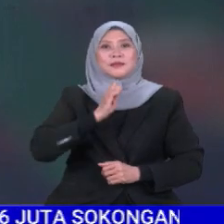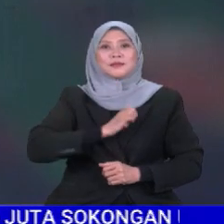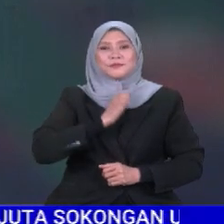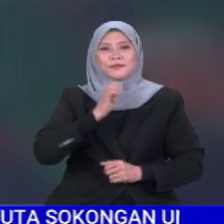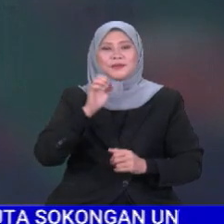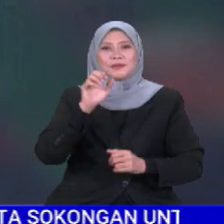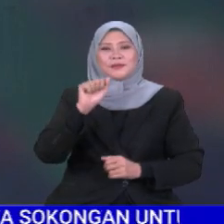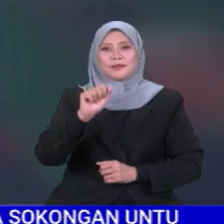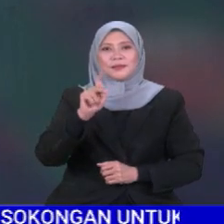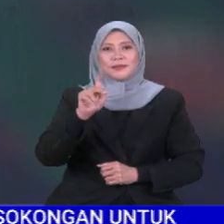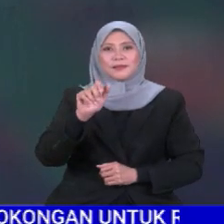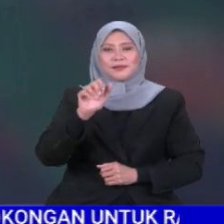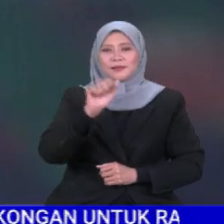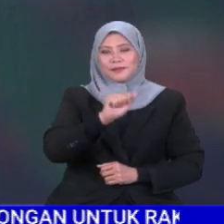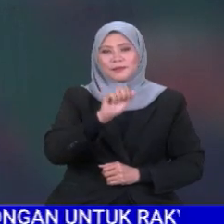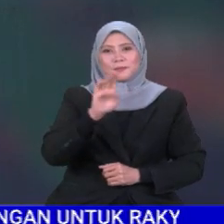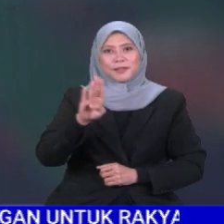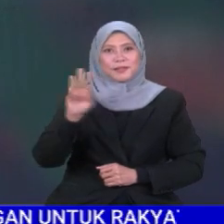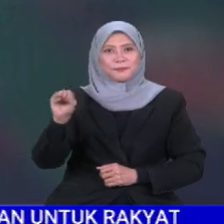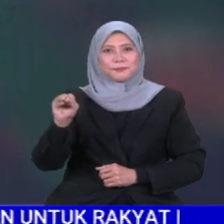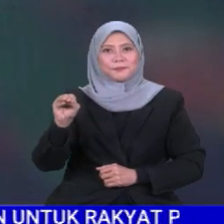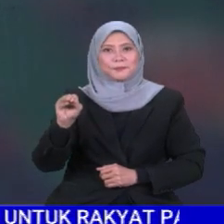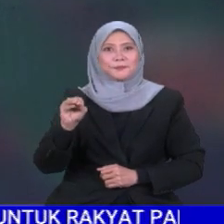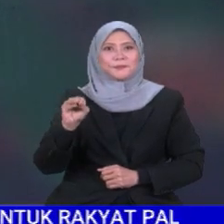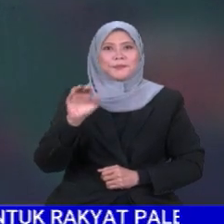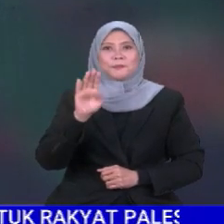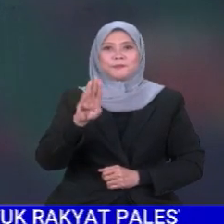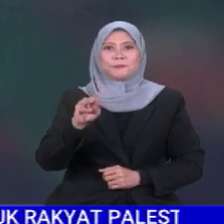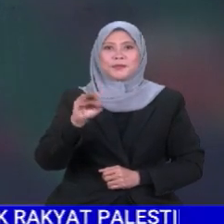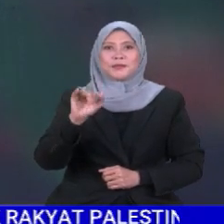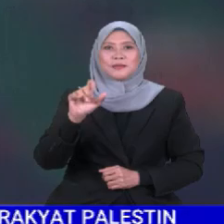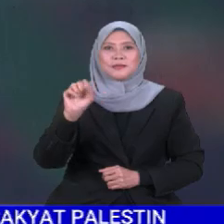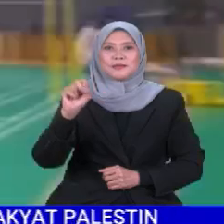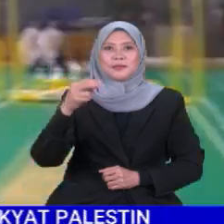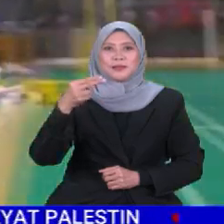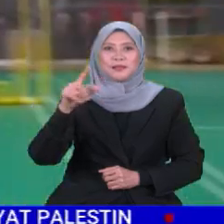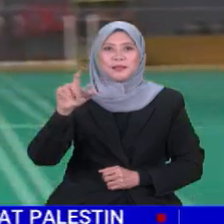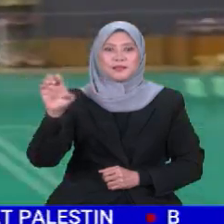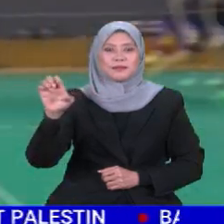Akademi Badminton Malaysia ABM, Michelle Chai.